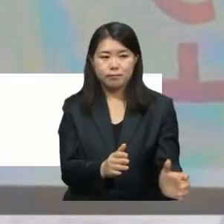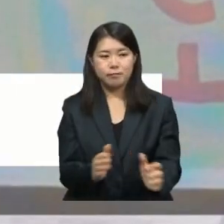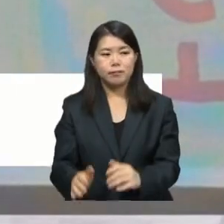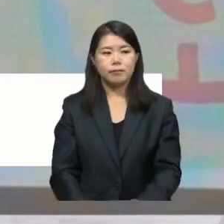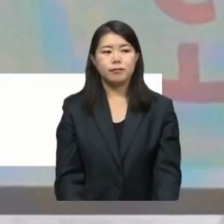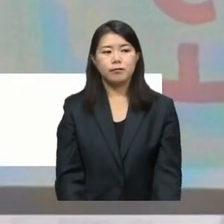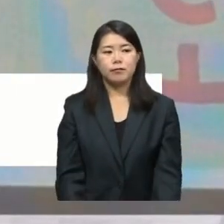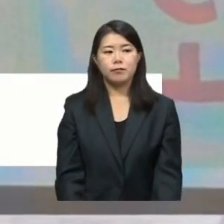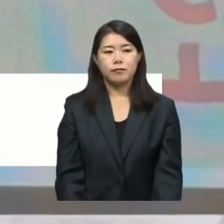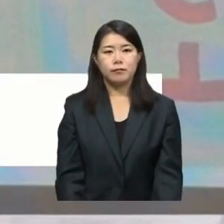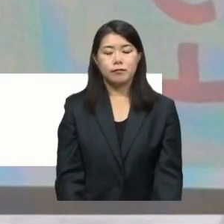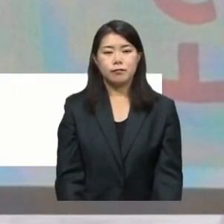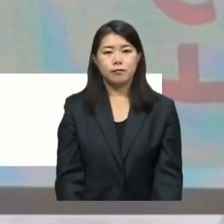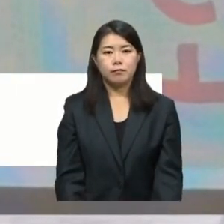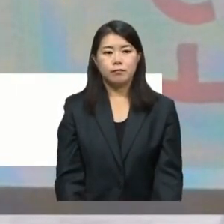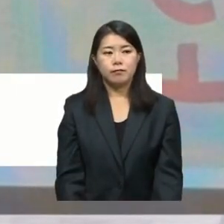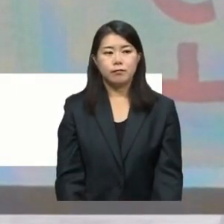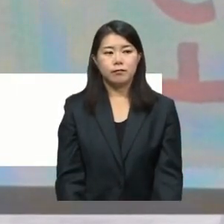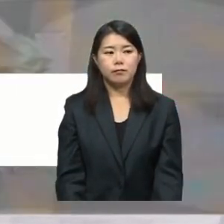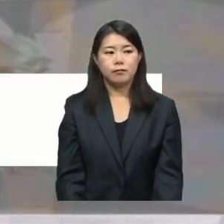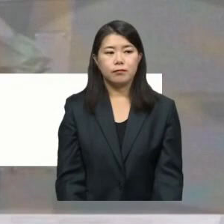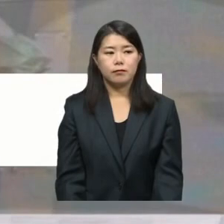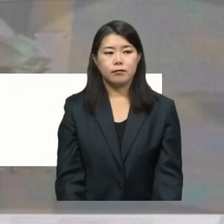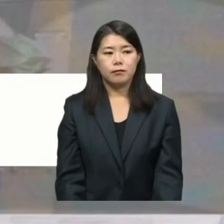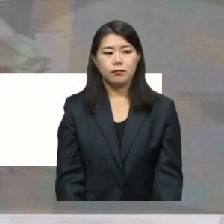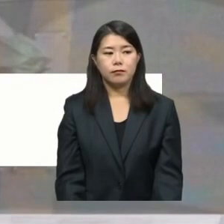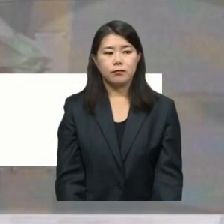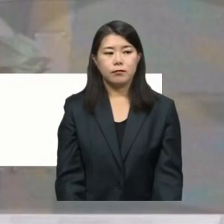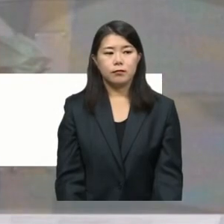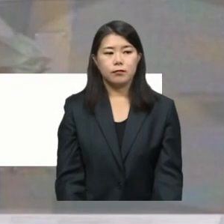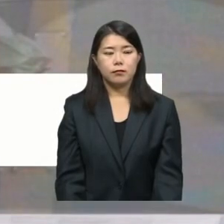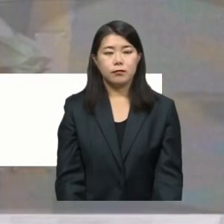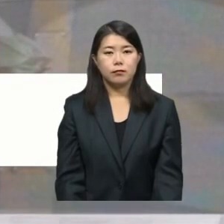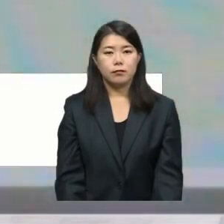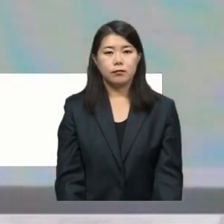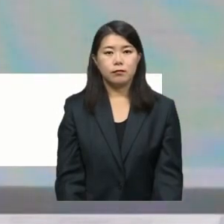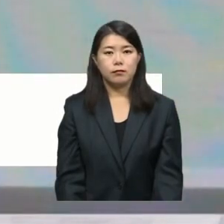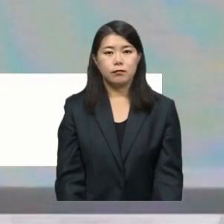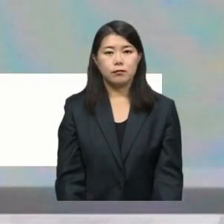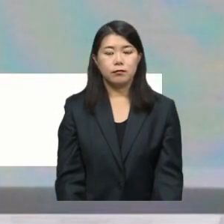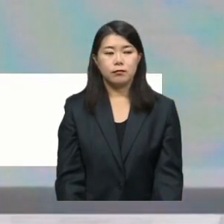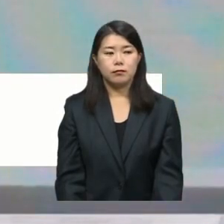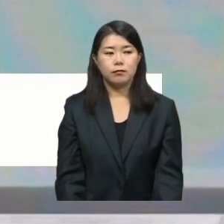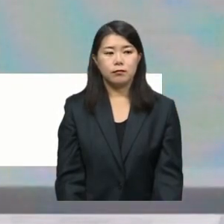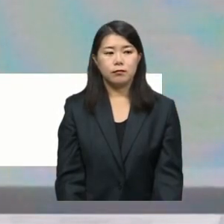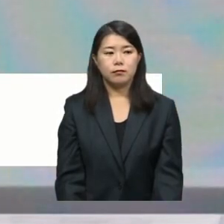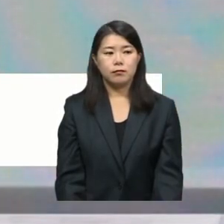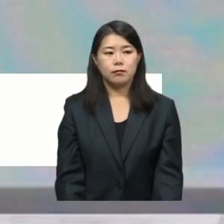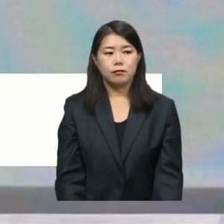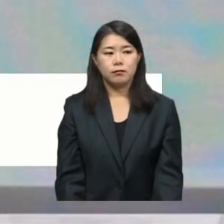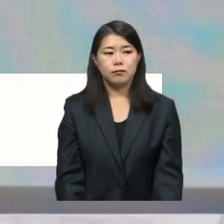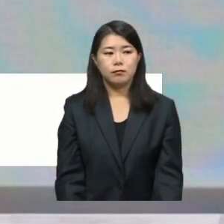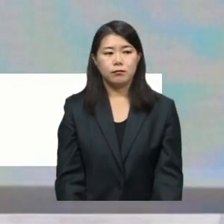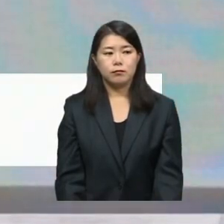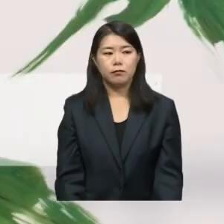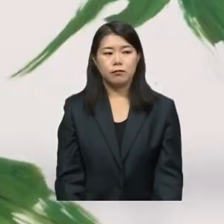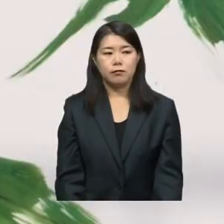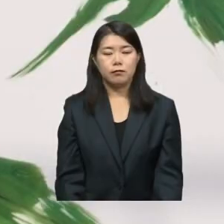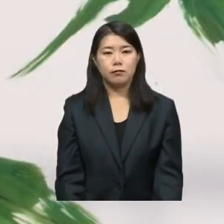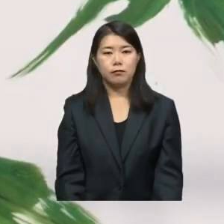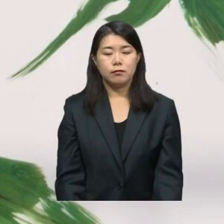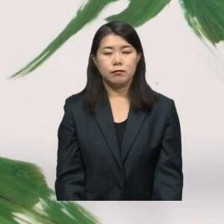마련하였으니 마음껏 즐기시고 행복한 추억 가득 담아가시길